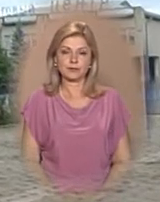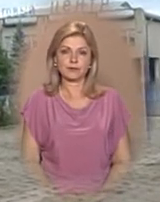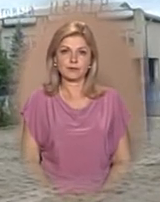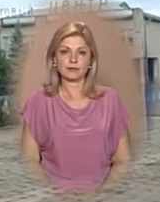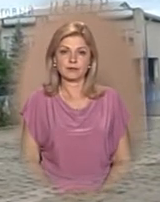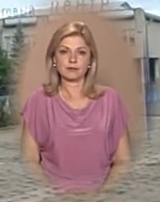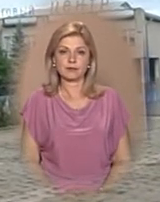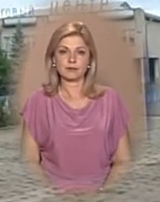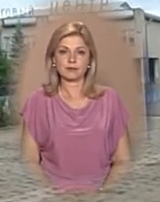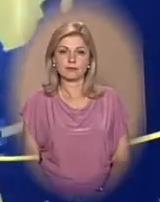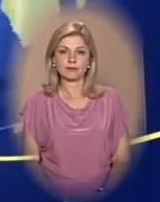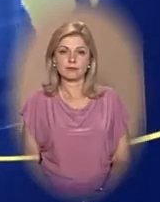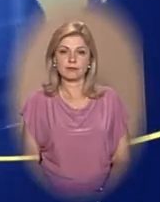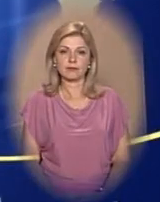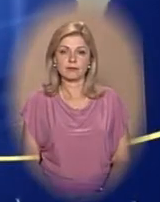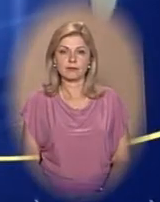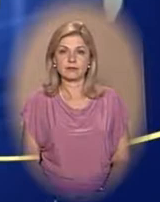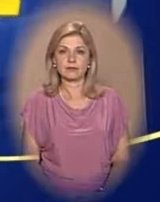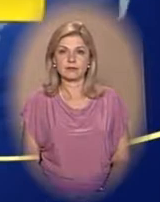новини Миколаївщини.